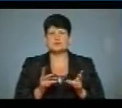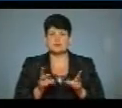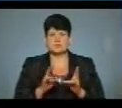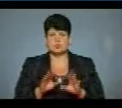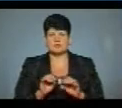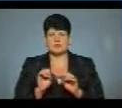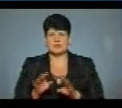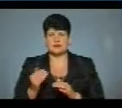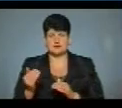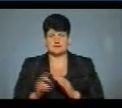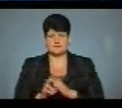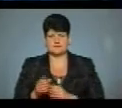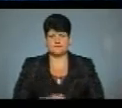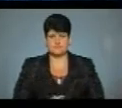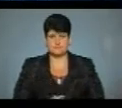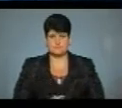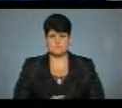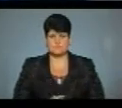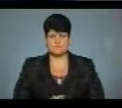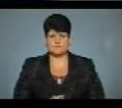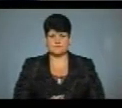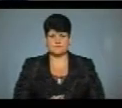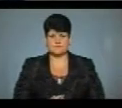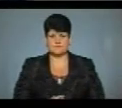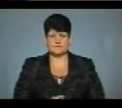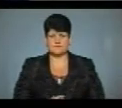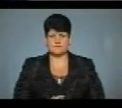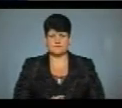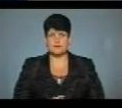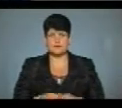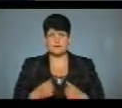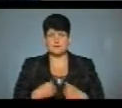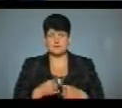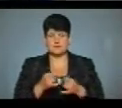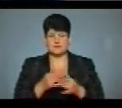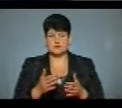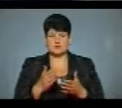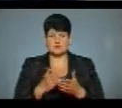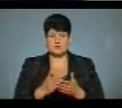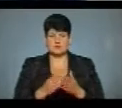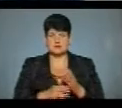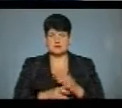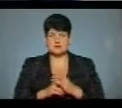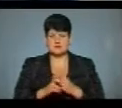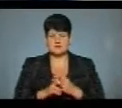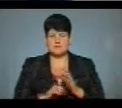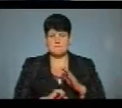їхнє користування. Ми не можемо мати такі церкву чи костел на балансі сільської